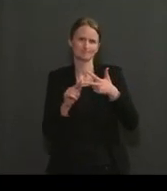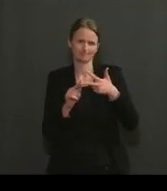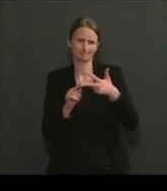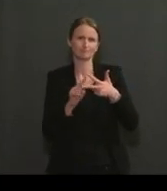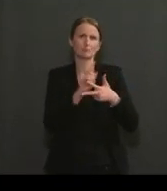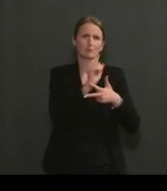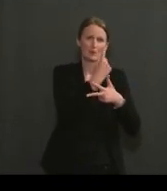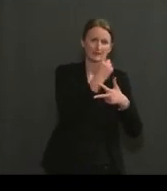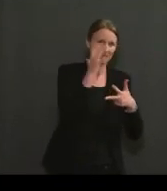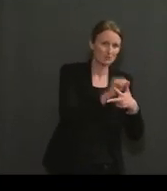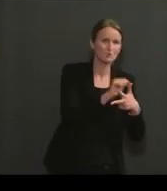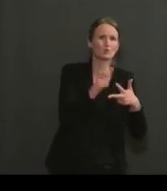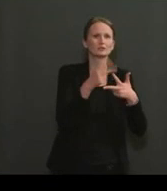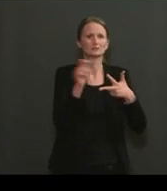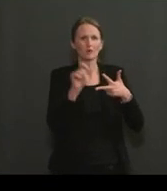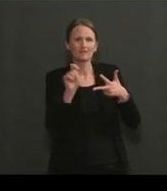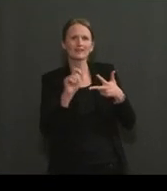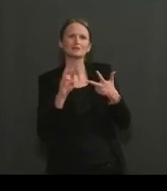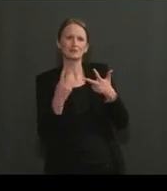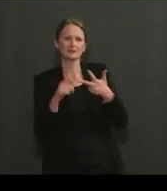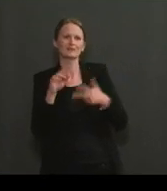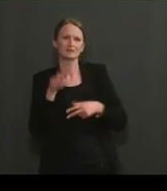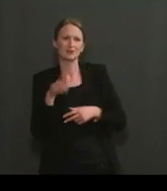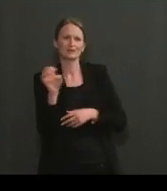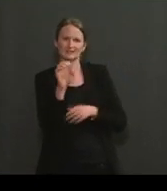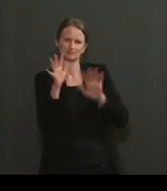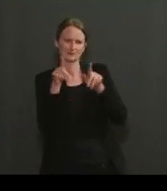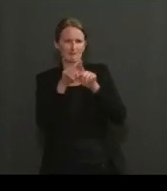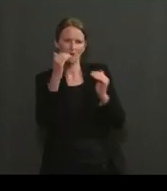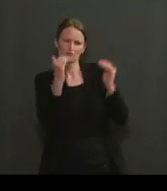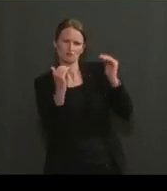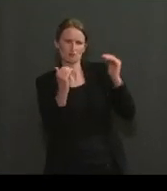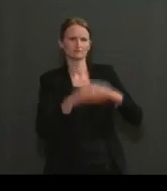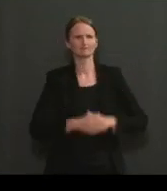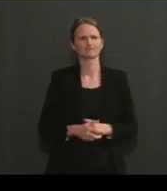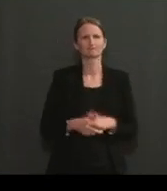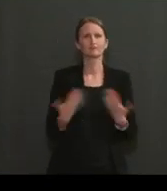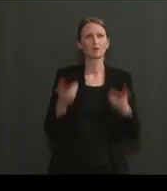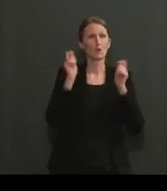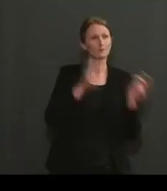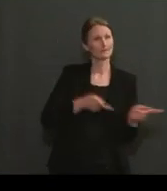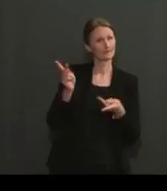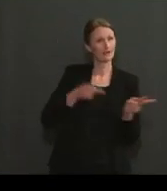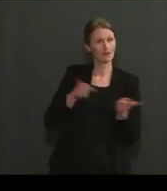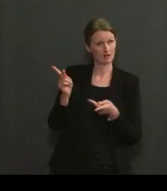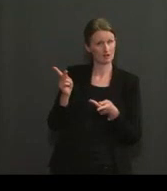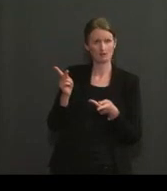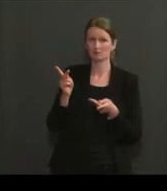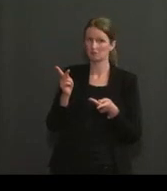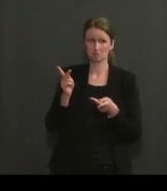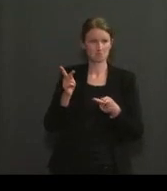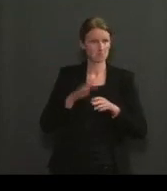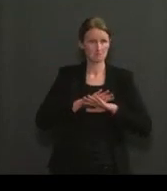Au niveau des hospitalisations, diminution dans toutes les provinces, avec en moyenne